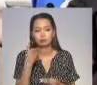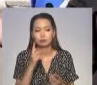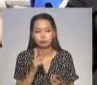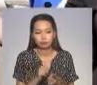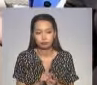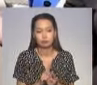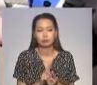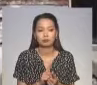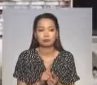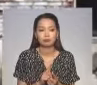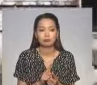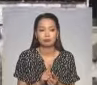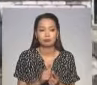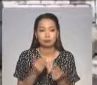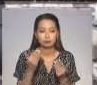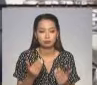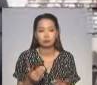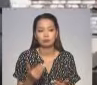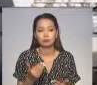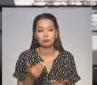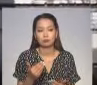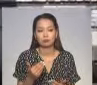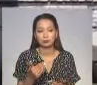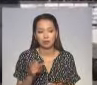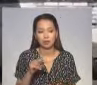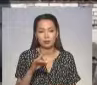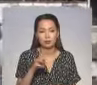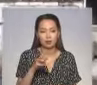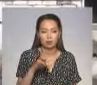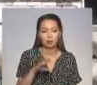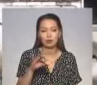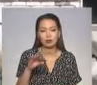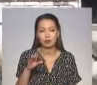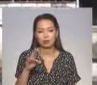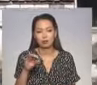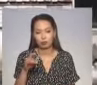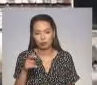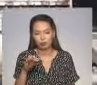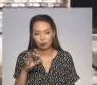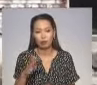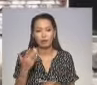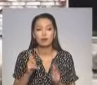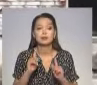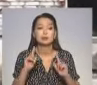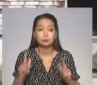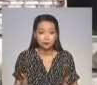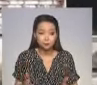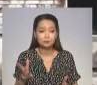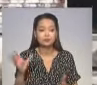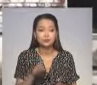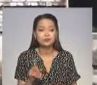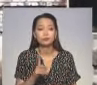вот господин Шаров и господин Абдрахманов. Они любезно согласились с тем, что